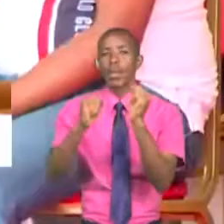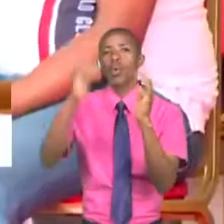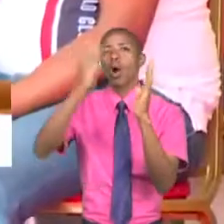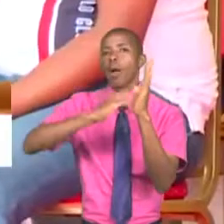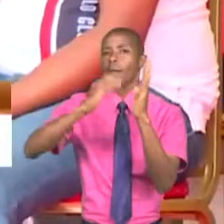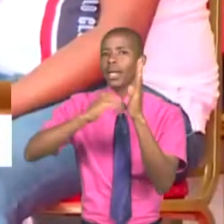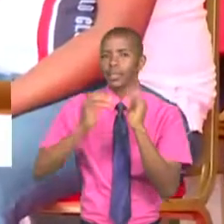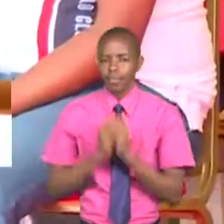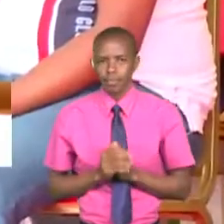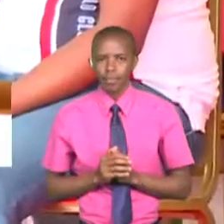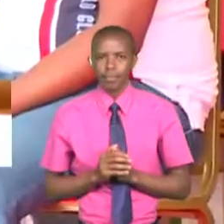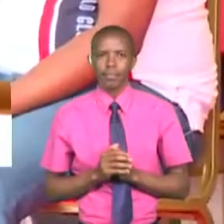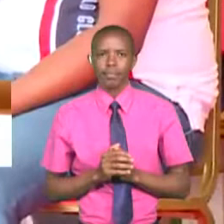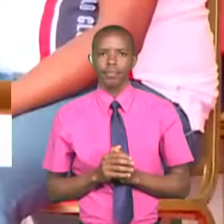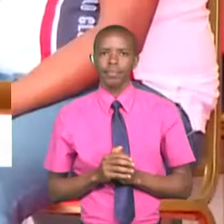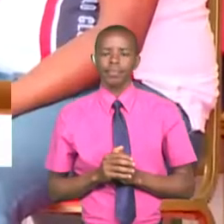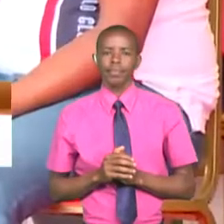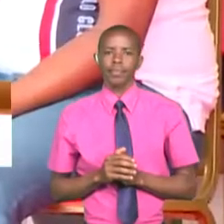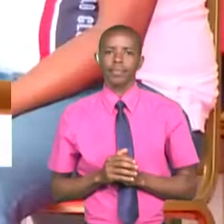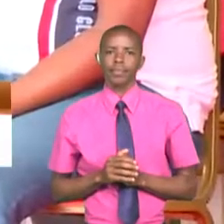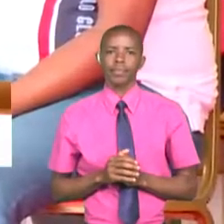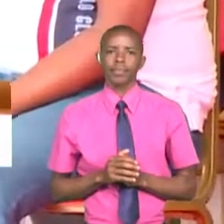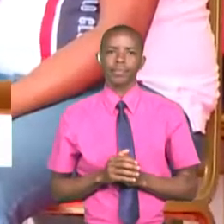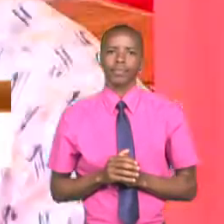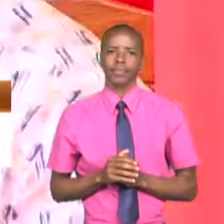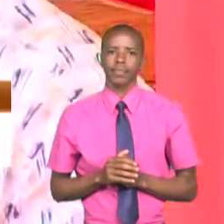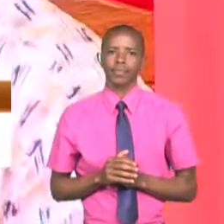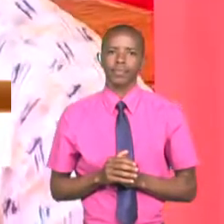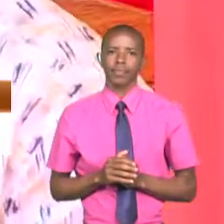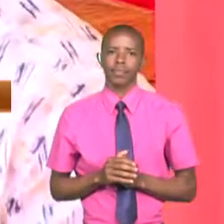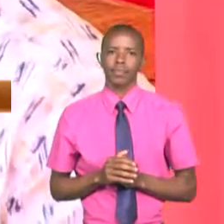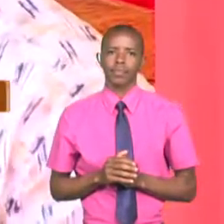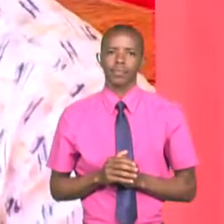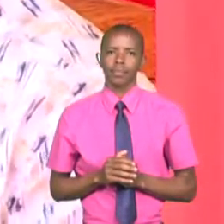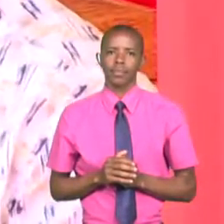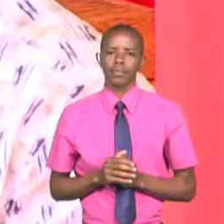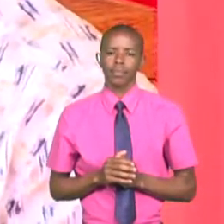Ukambani. Joel Chacha, Switch TV, Nairobi.